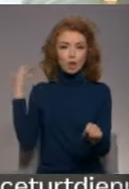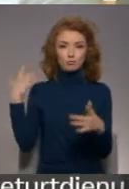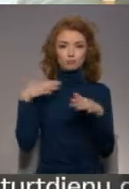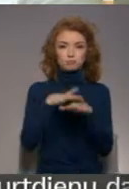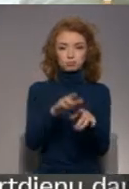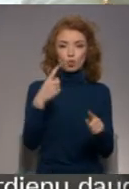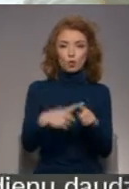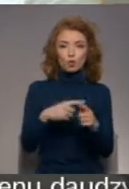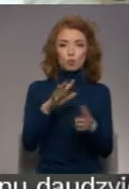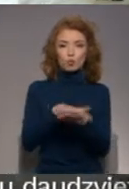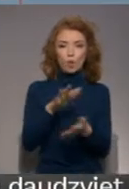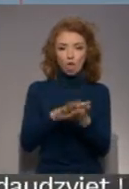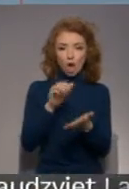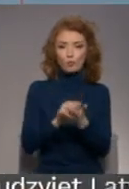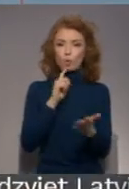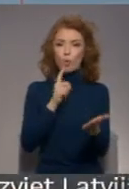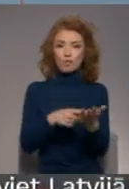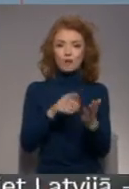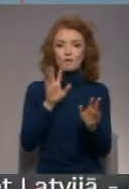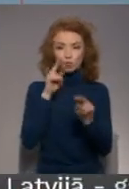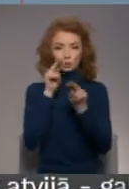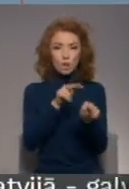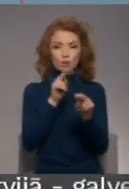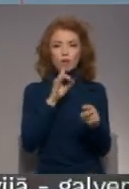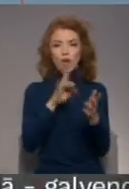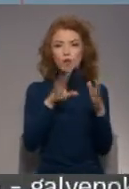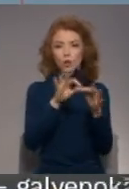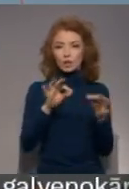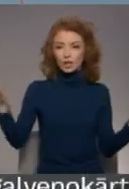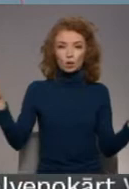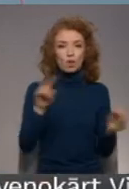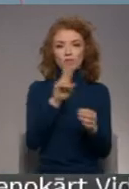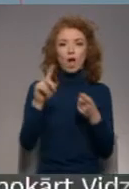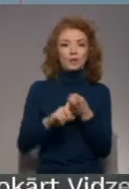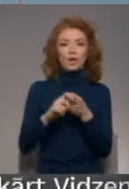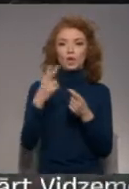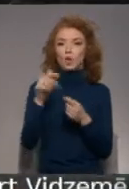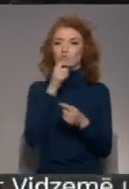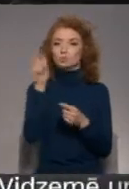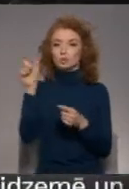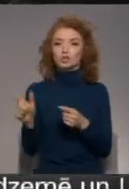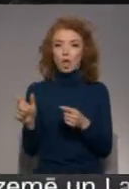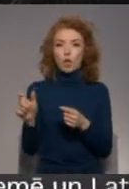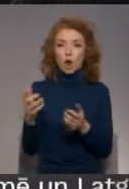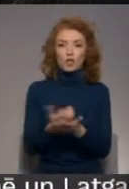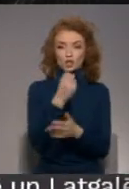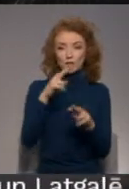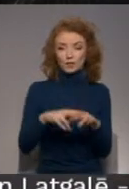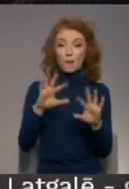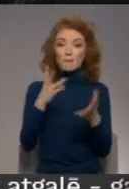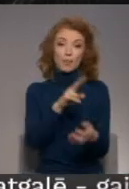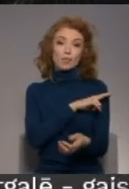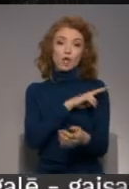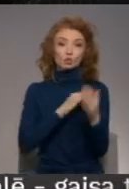un bojājumu noteicēju ļauj uzraudzīt elektrotīklu neatkarīgi no dispečera atrašanās vietas, bet dežūrdarba grafiks